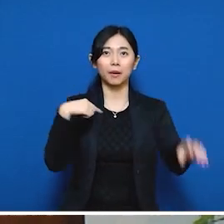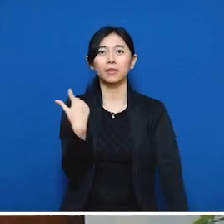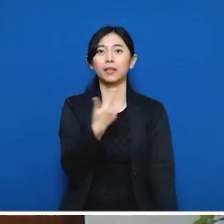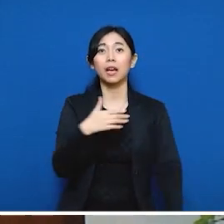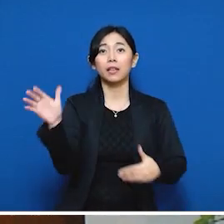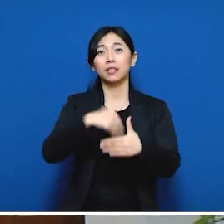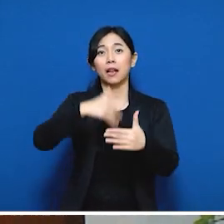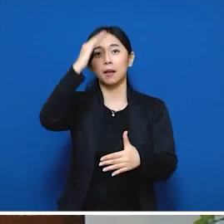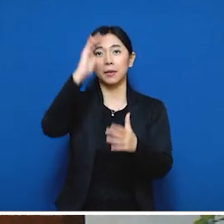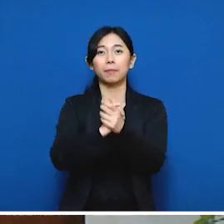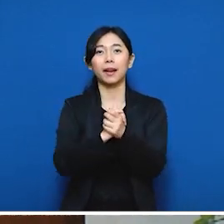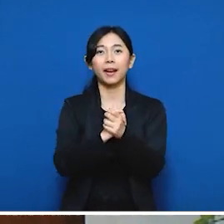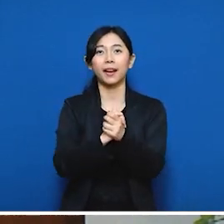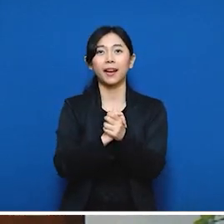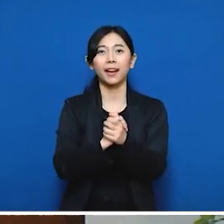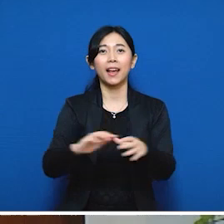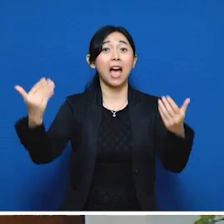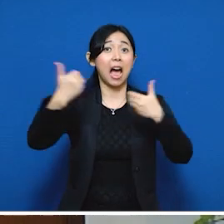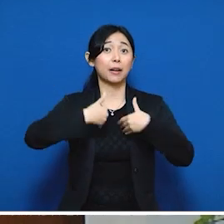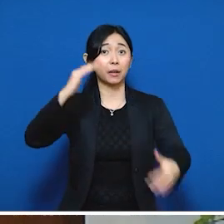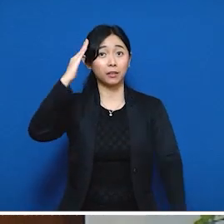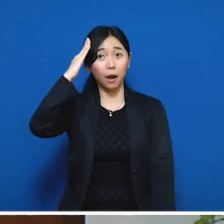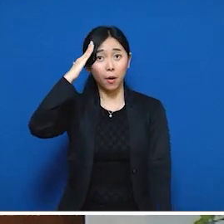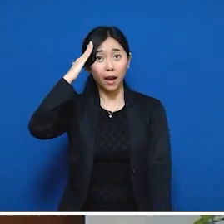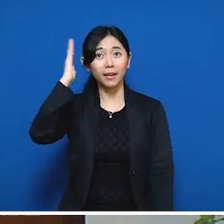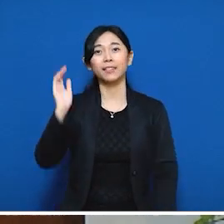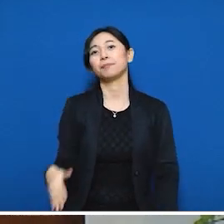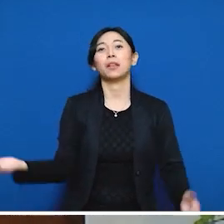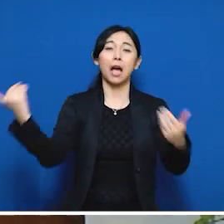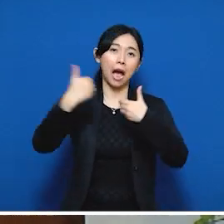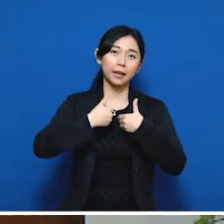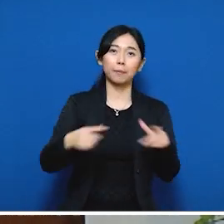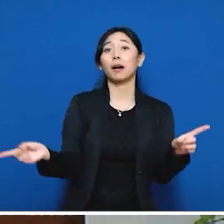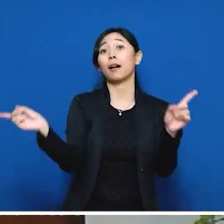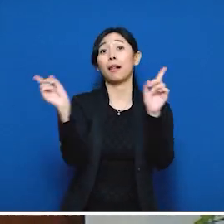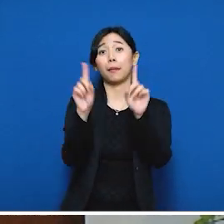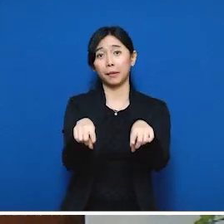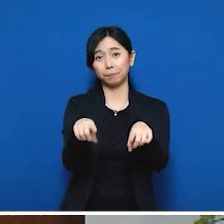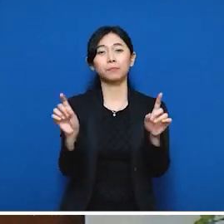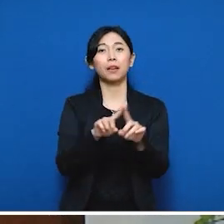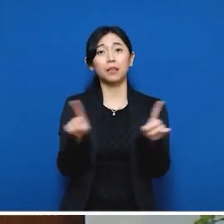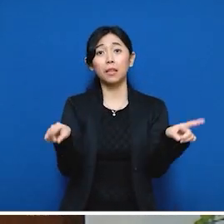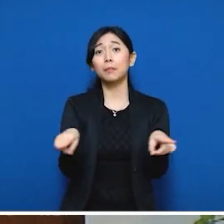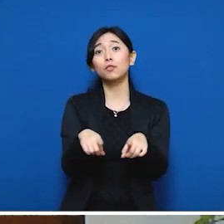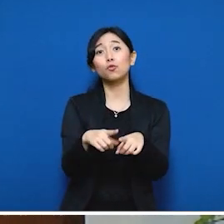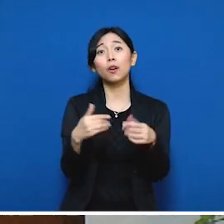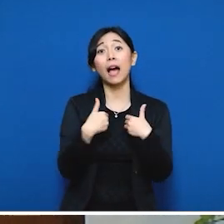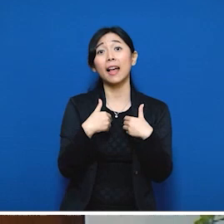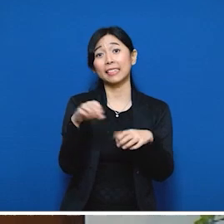dalam iman ada pengetahuan, ada pengalaman, tetapi juga ada